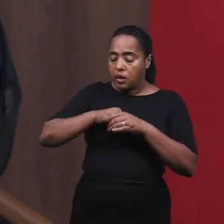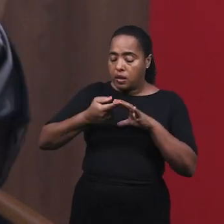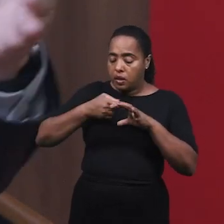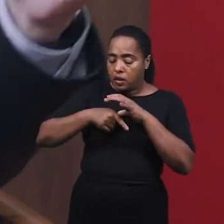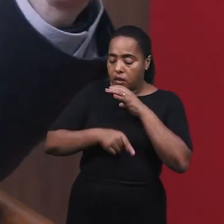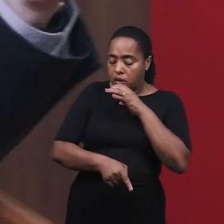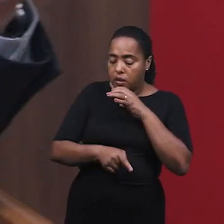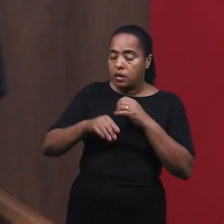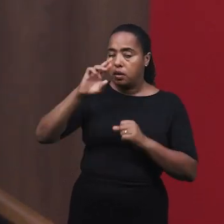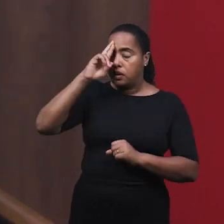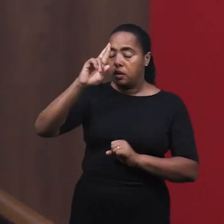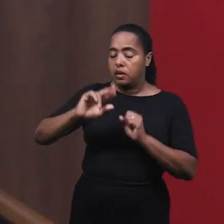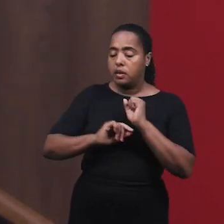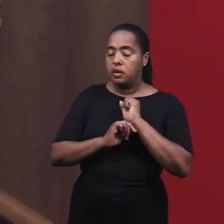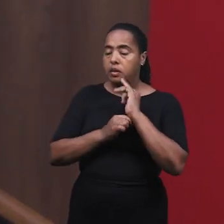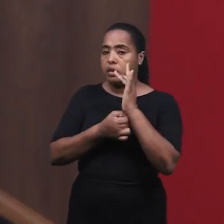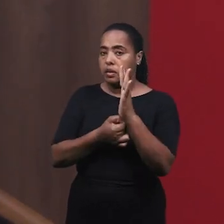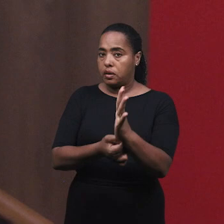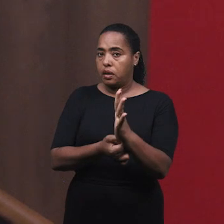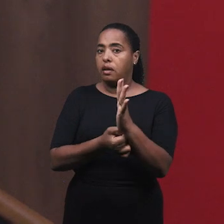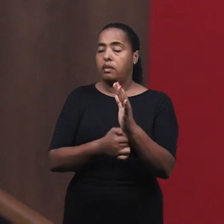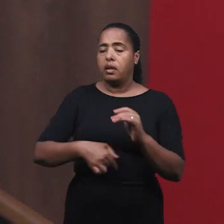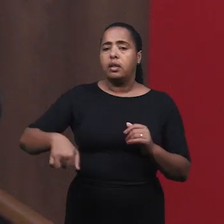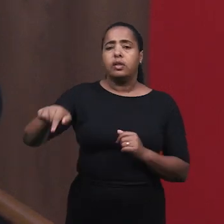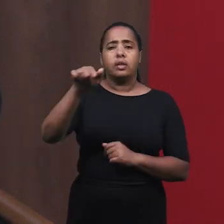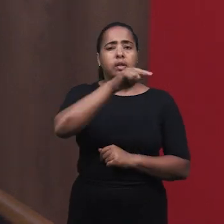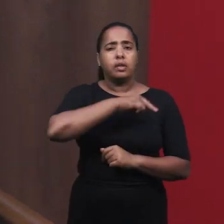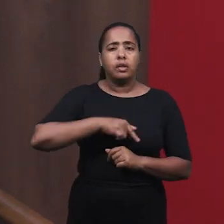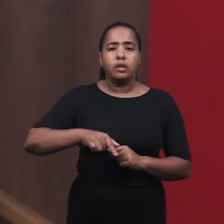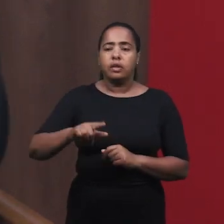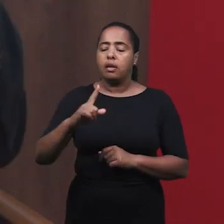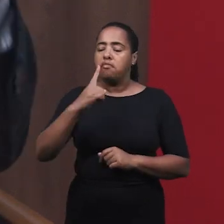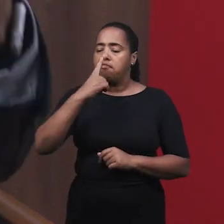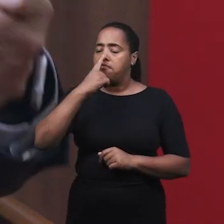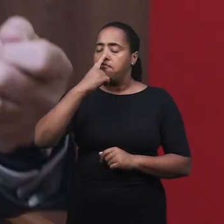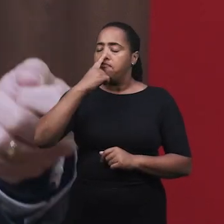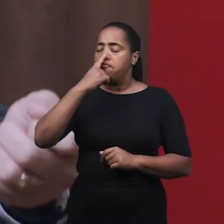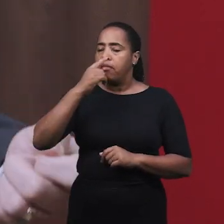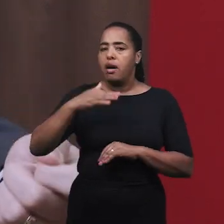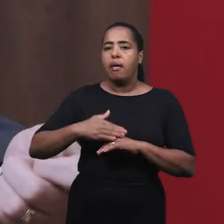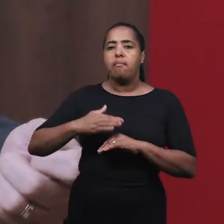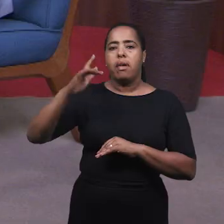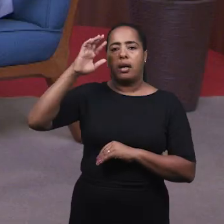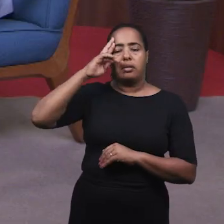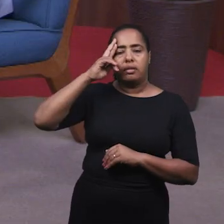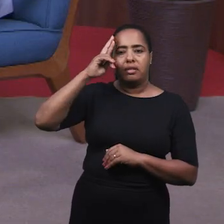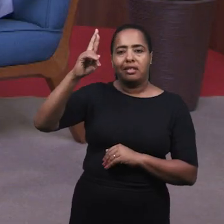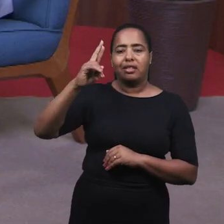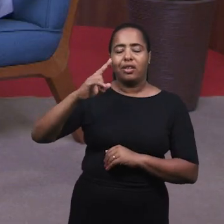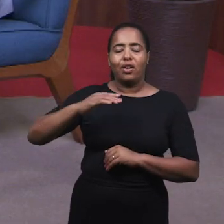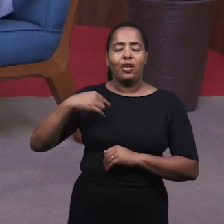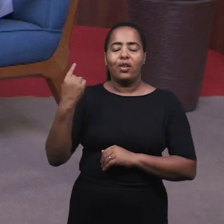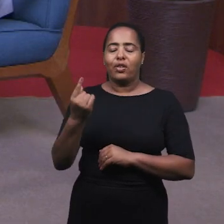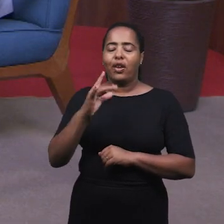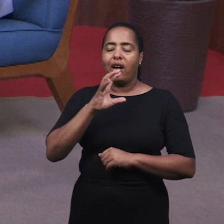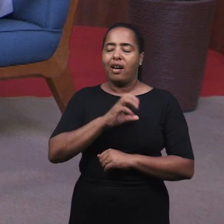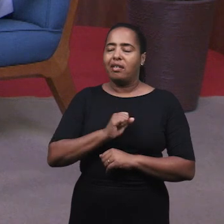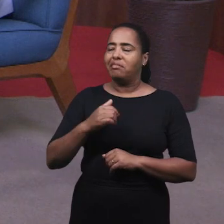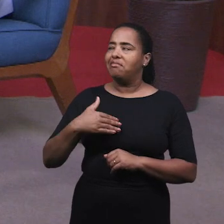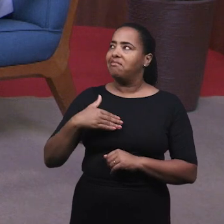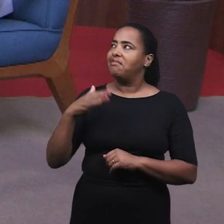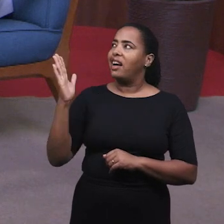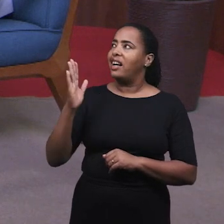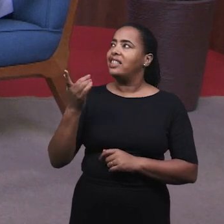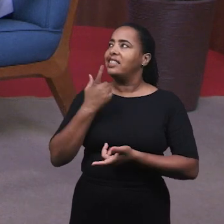euh, même une partie de ce que le Seigneur est en train de révéler, nous nous approchons plus de lui, nous